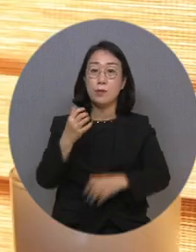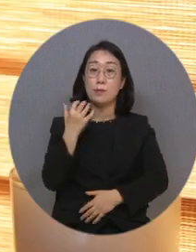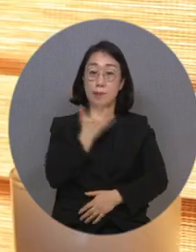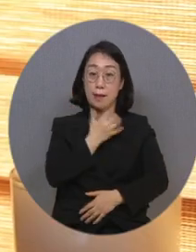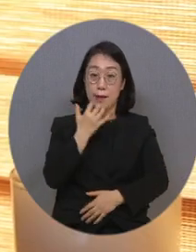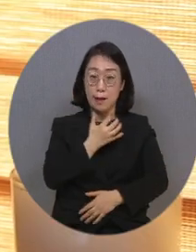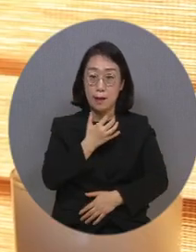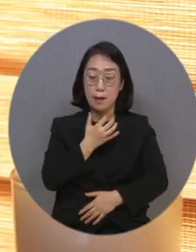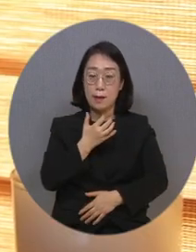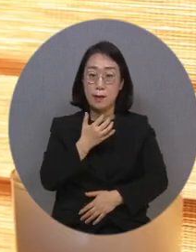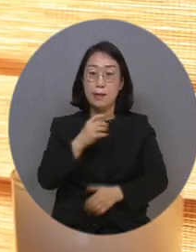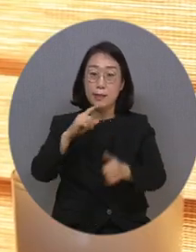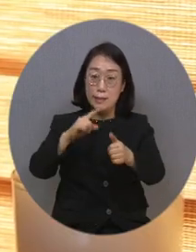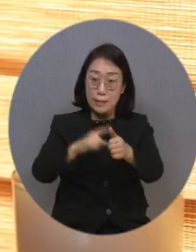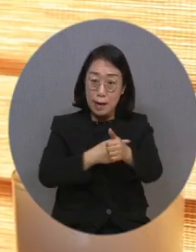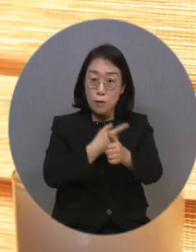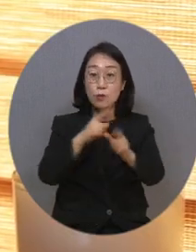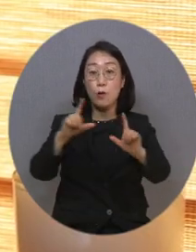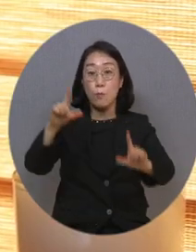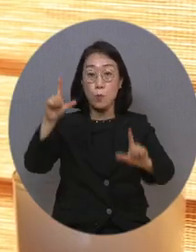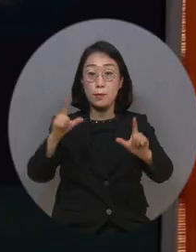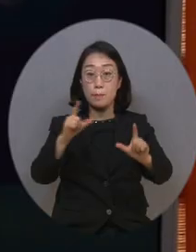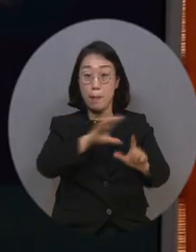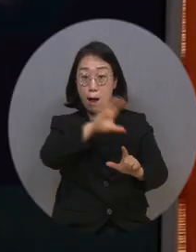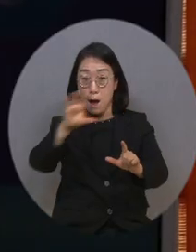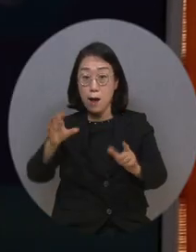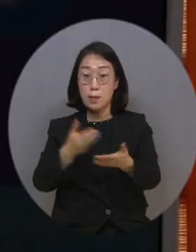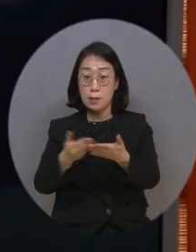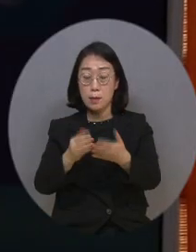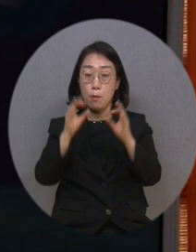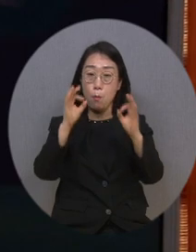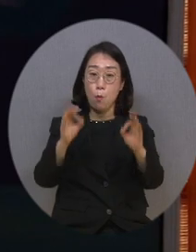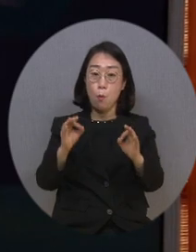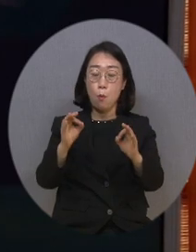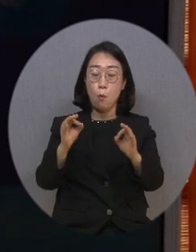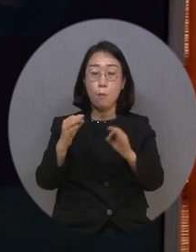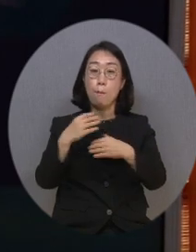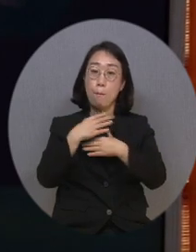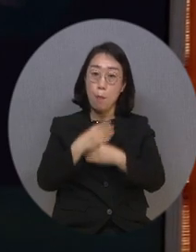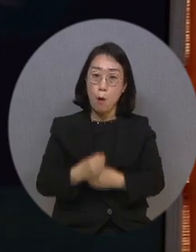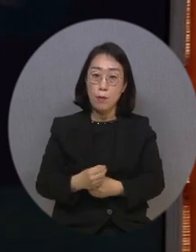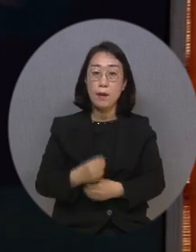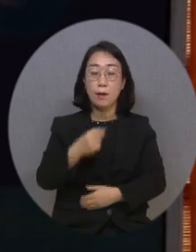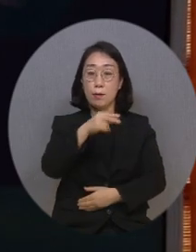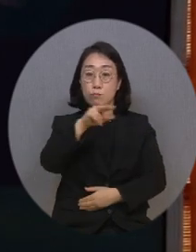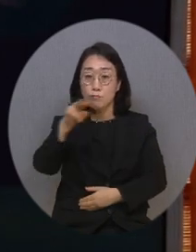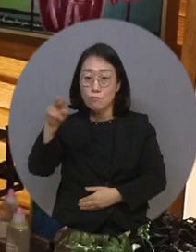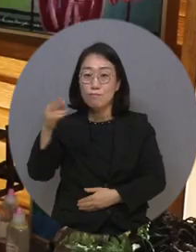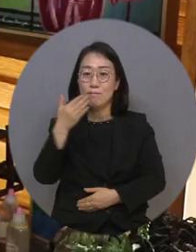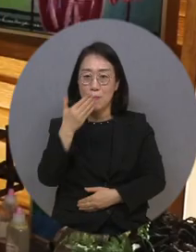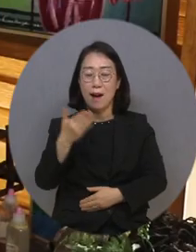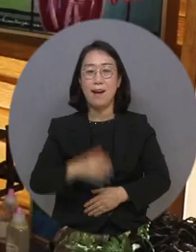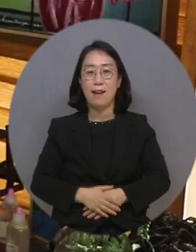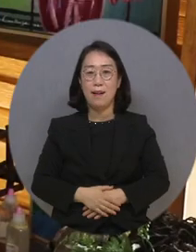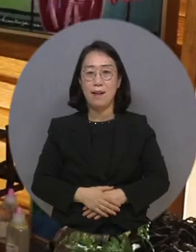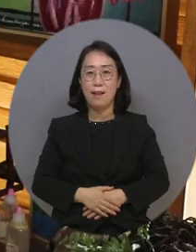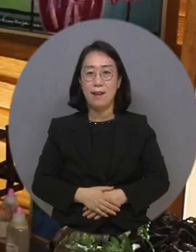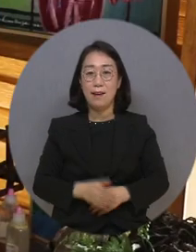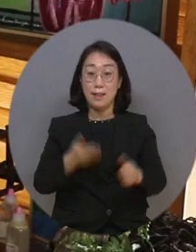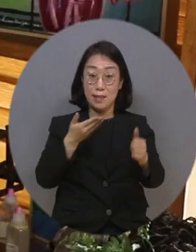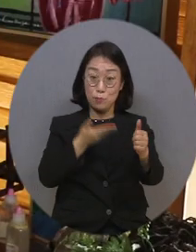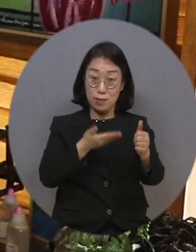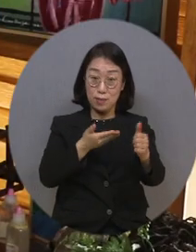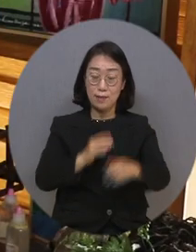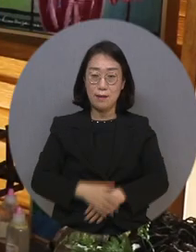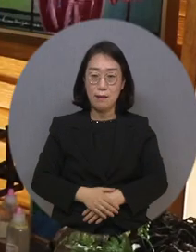색채와 자연스러운 표현으로 관람객들이 부담없이 다가서게 하고 있습니다 이부자